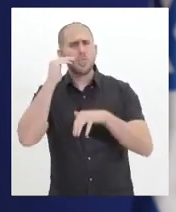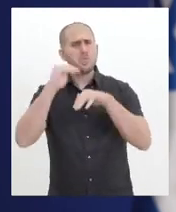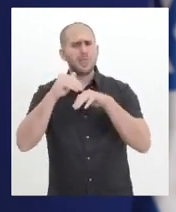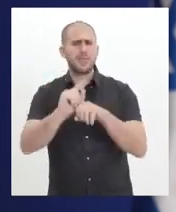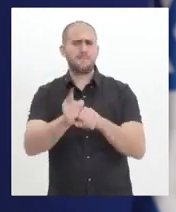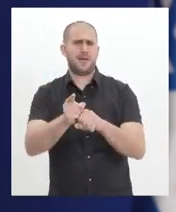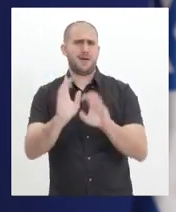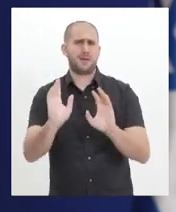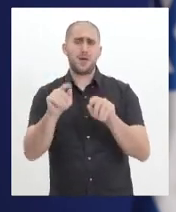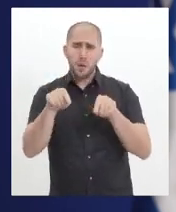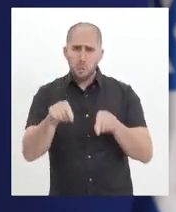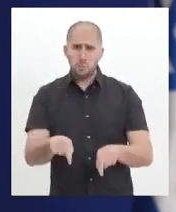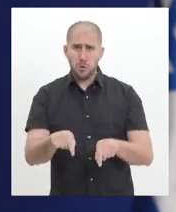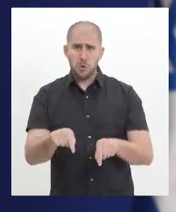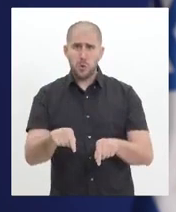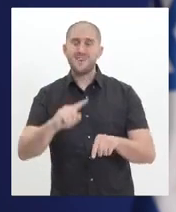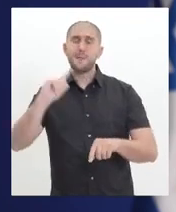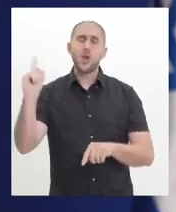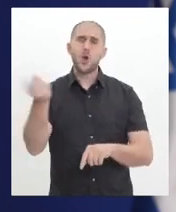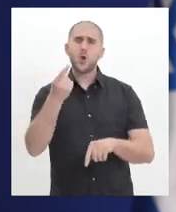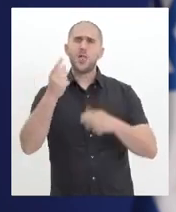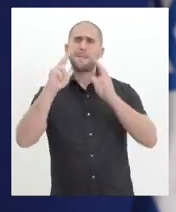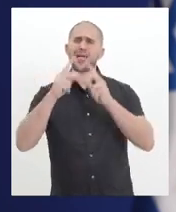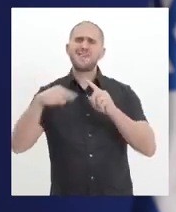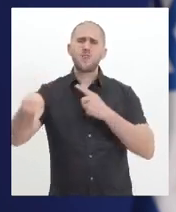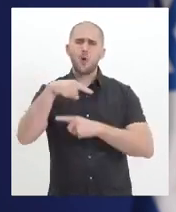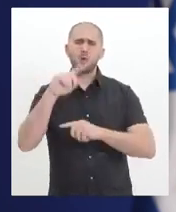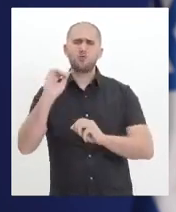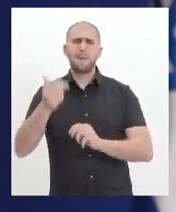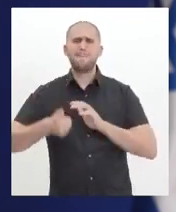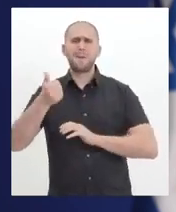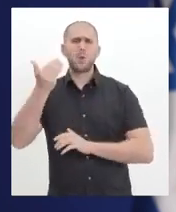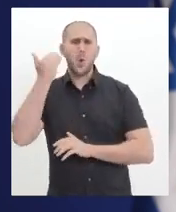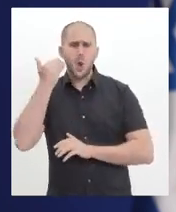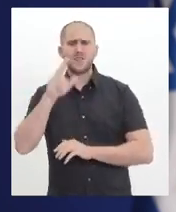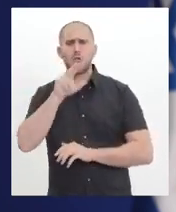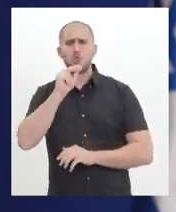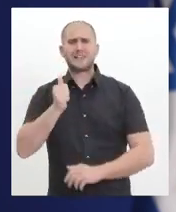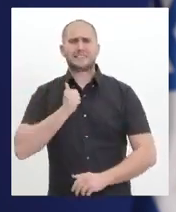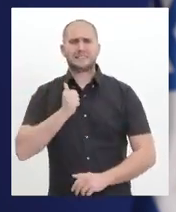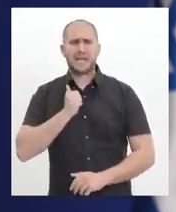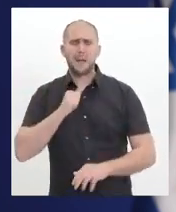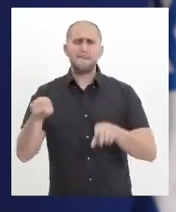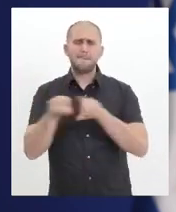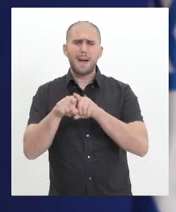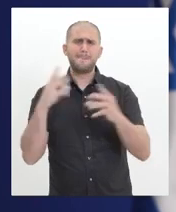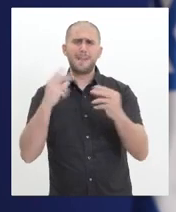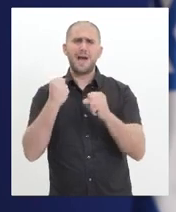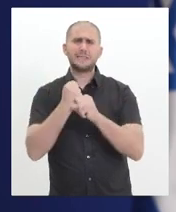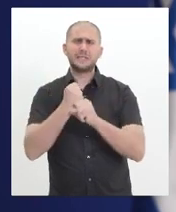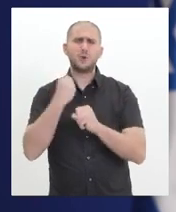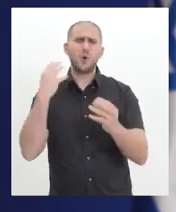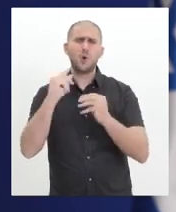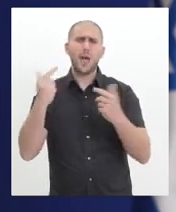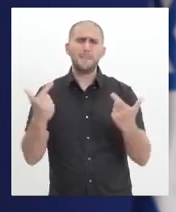מיד כאן ובכלל הפלטפורמות של פיקוד העורף ודובר צהל כפי שעשינו כל